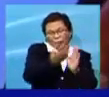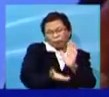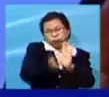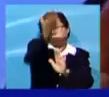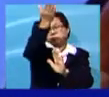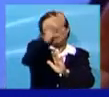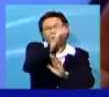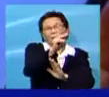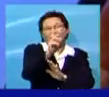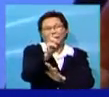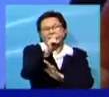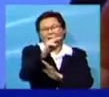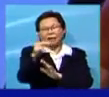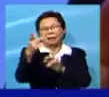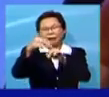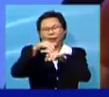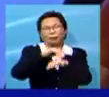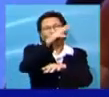sumbangan KDNK kepada